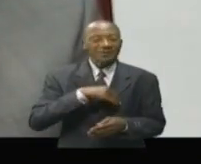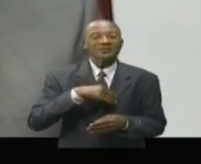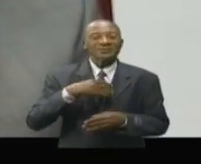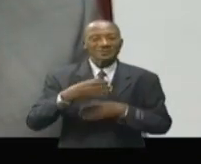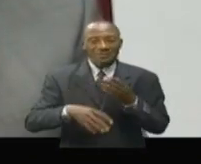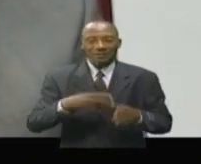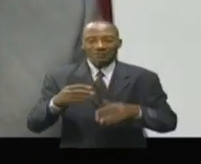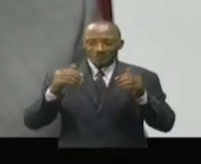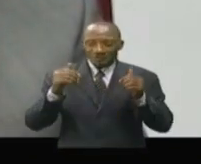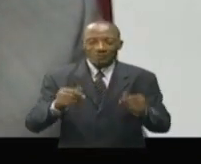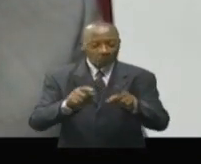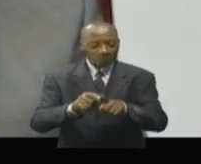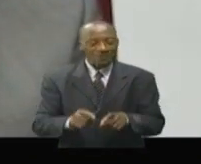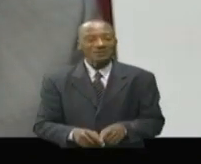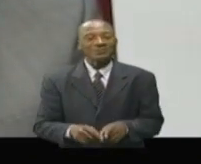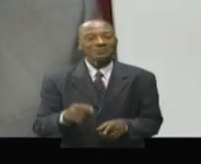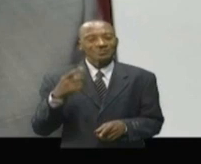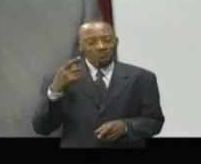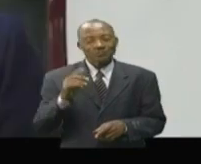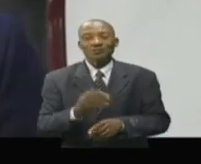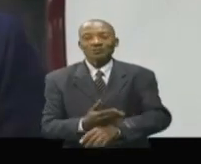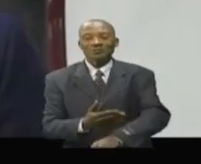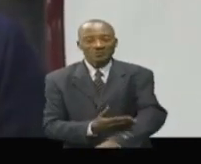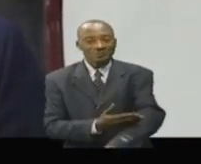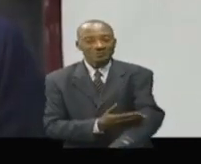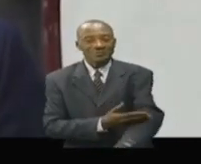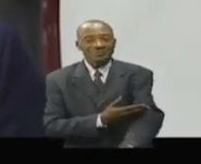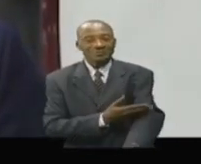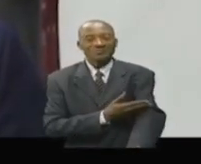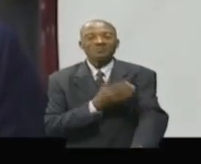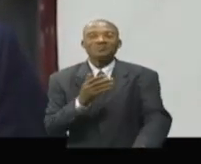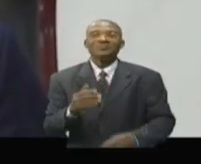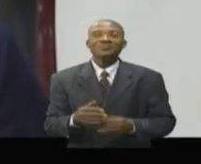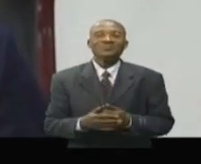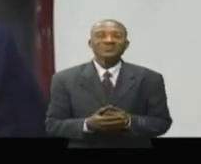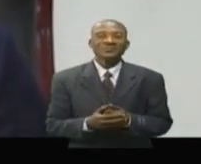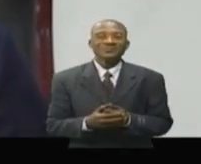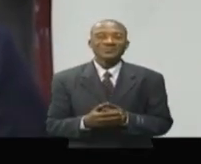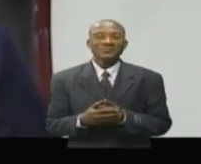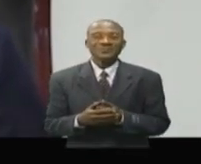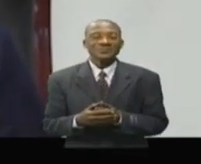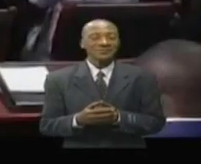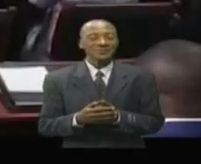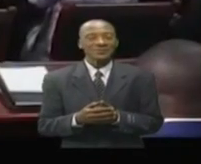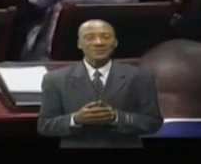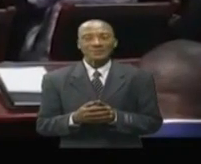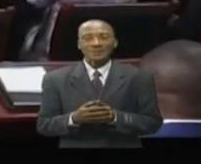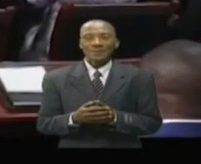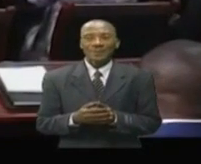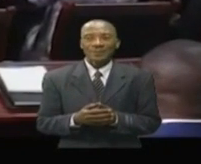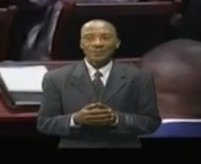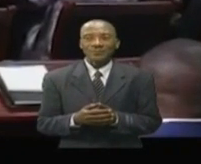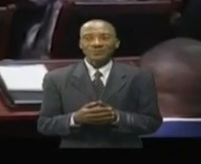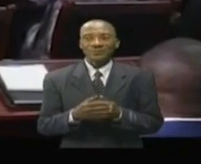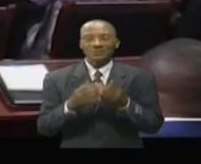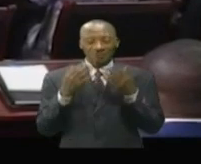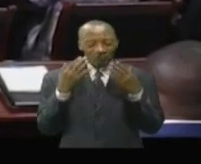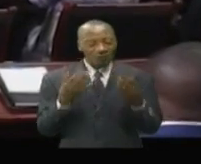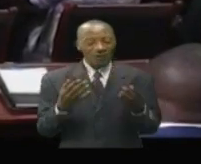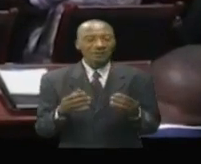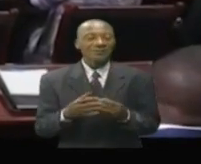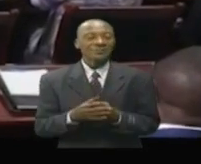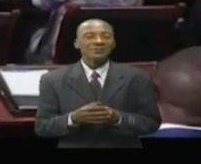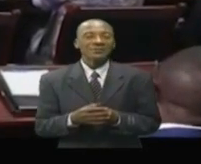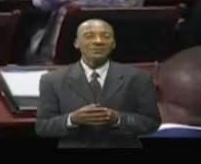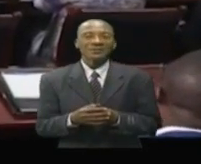a martelé le DG Ezekiel Bidoya, qui a également remercié en premier le ministre d'État en charge de l'entrepreneuriat,